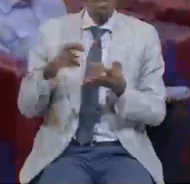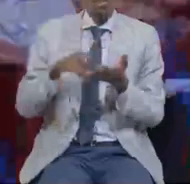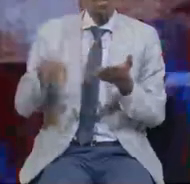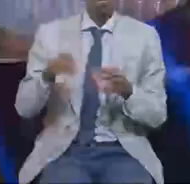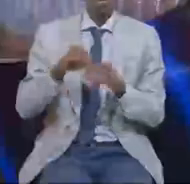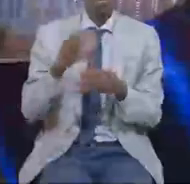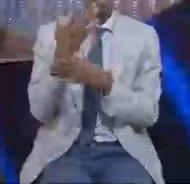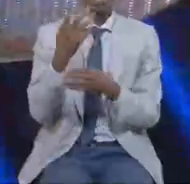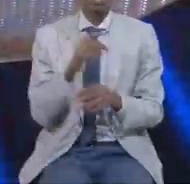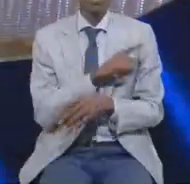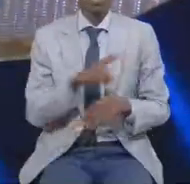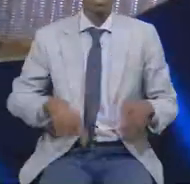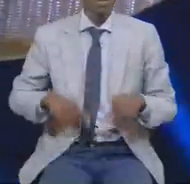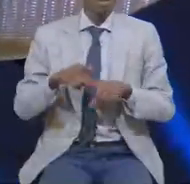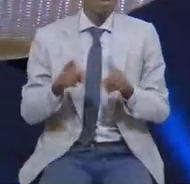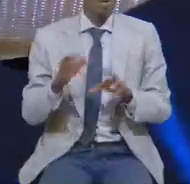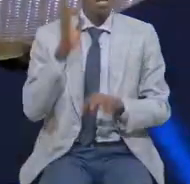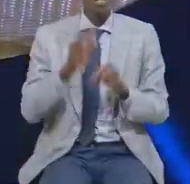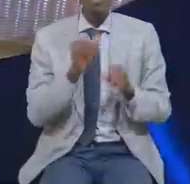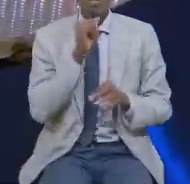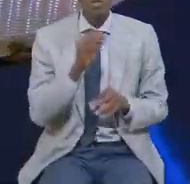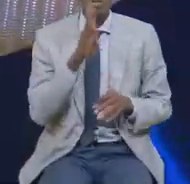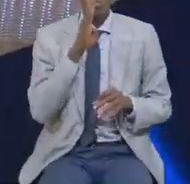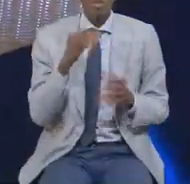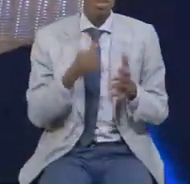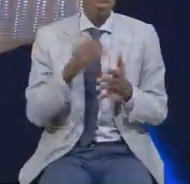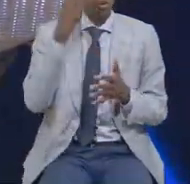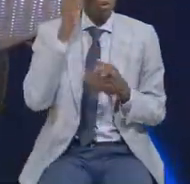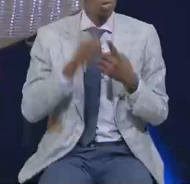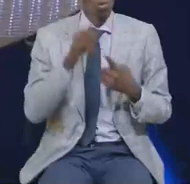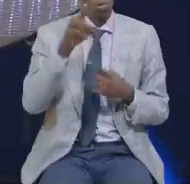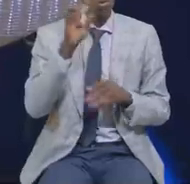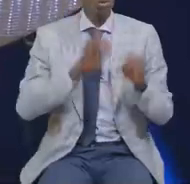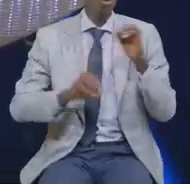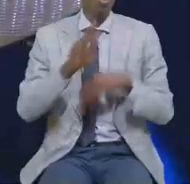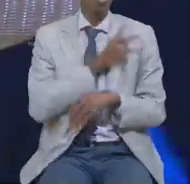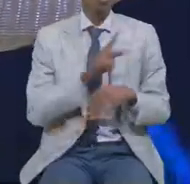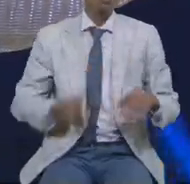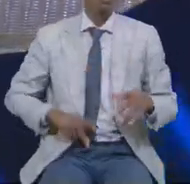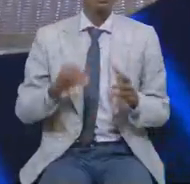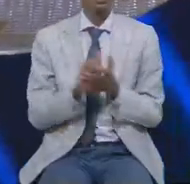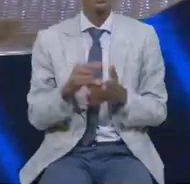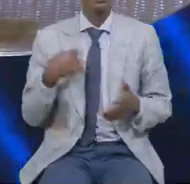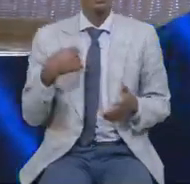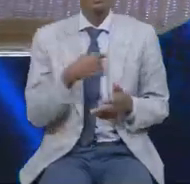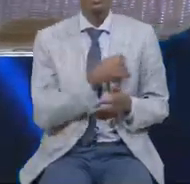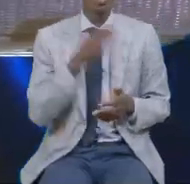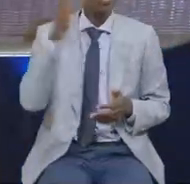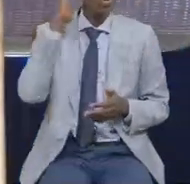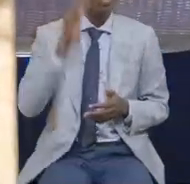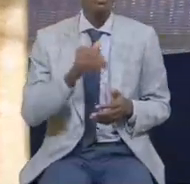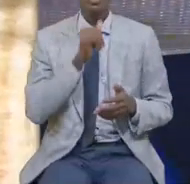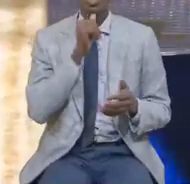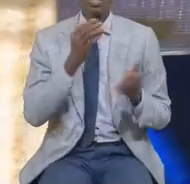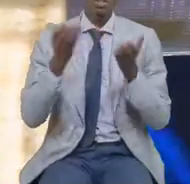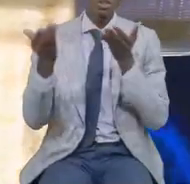Dieu. Sinon, sache au roi que nous ne servirons pas